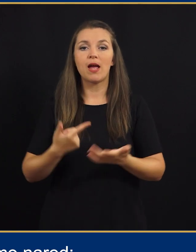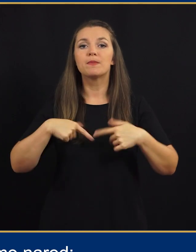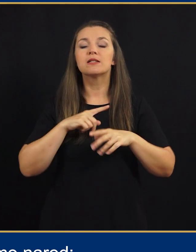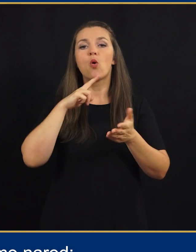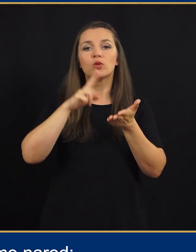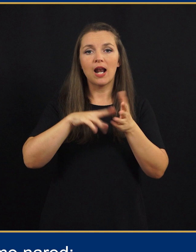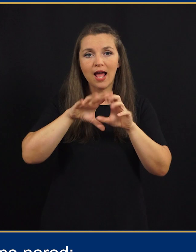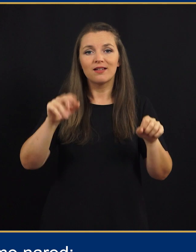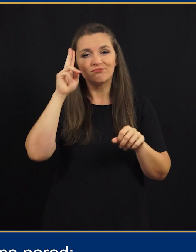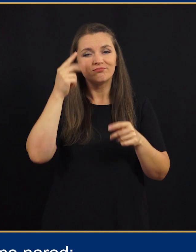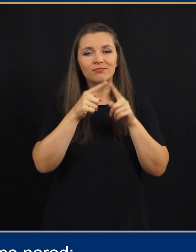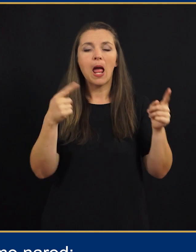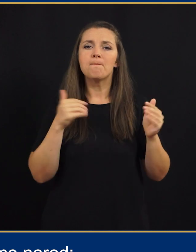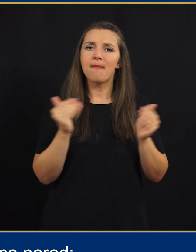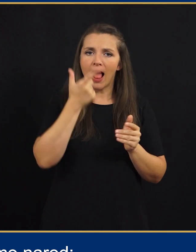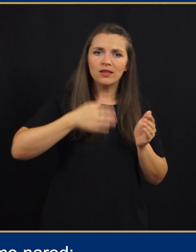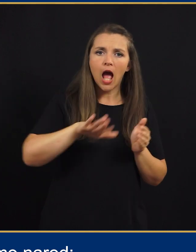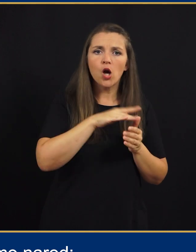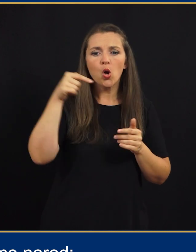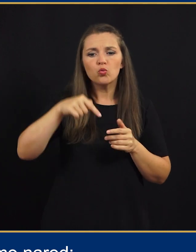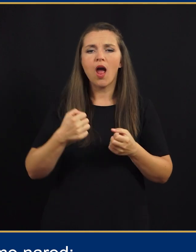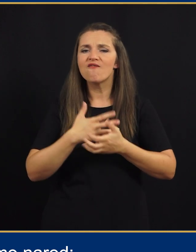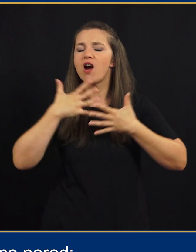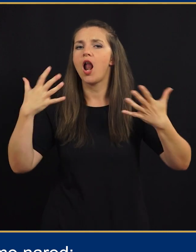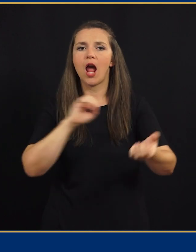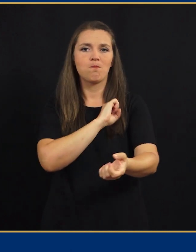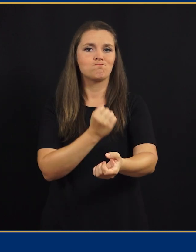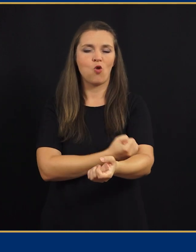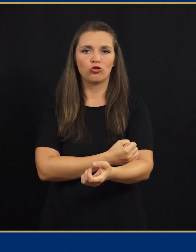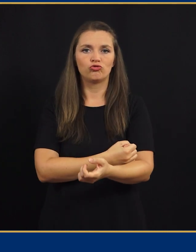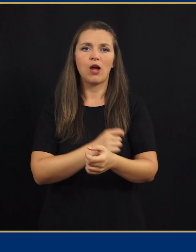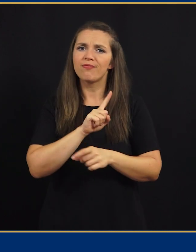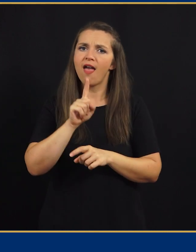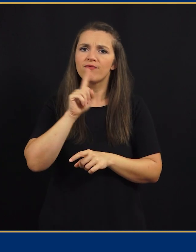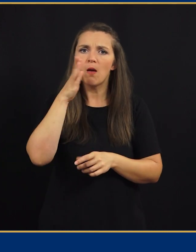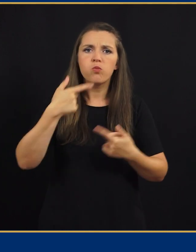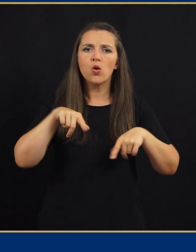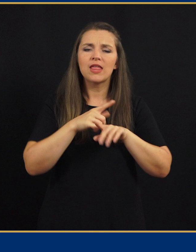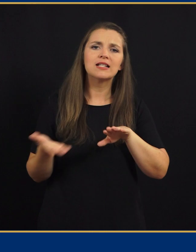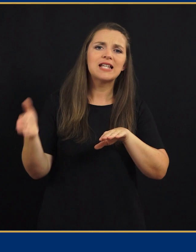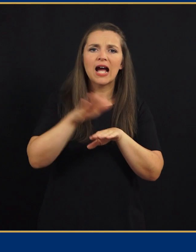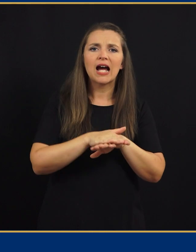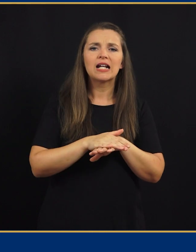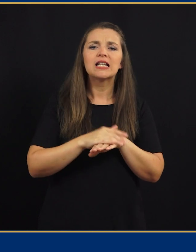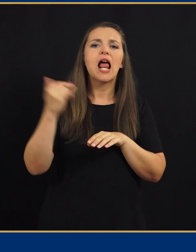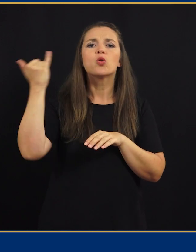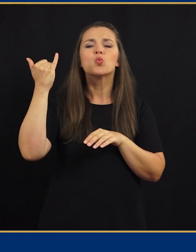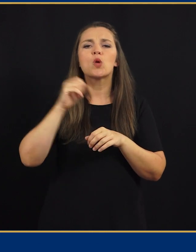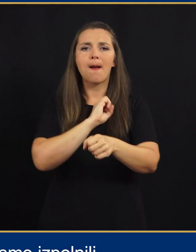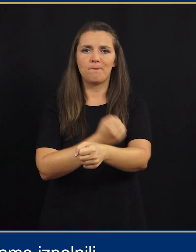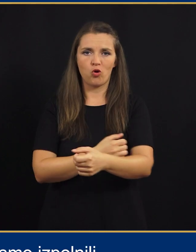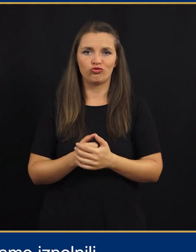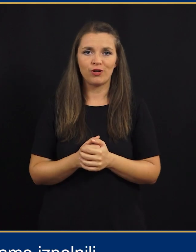znani rek: mali smo narod, v njem neznanska silna moč. Ne bo nas zagrnila tujstva noč.